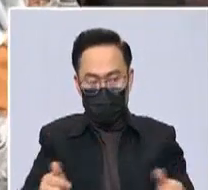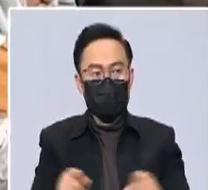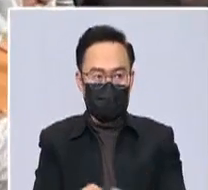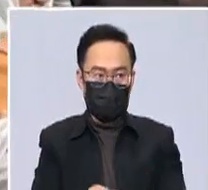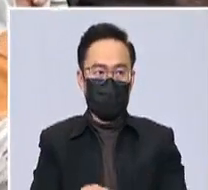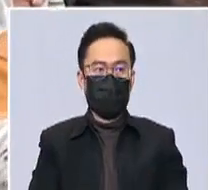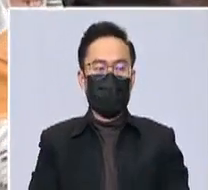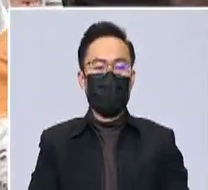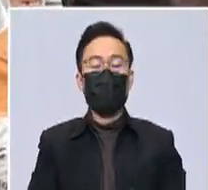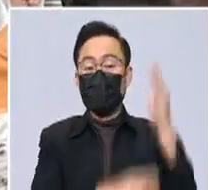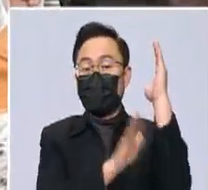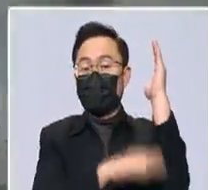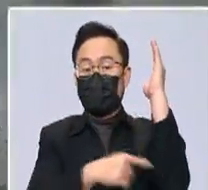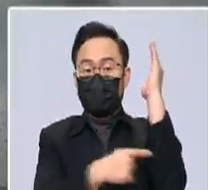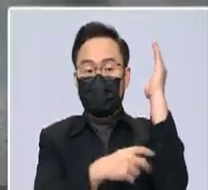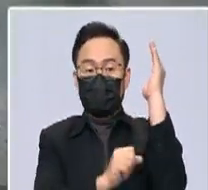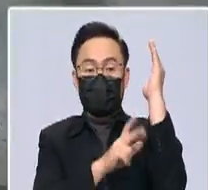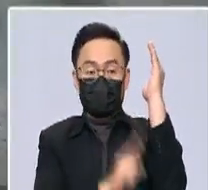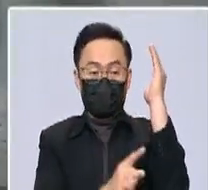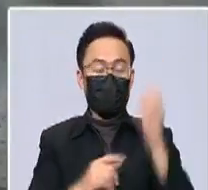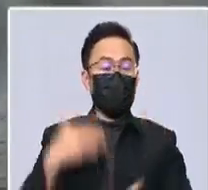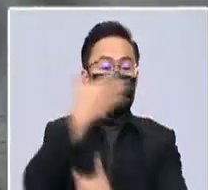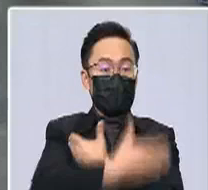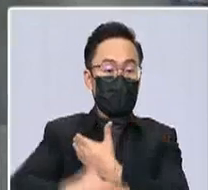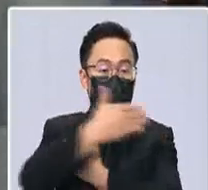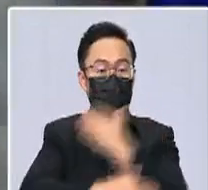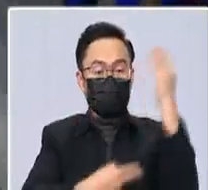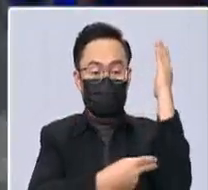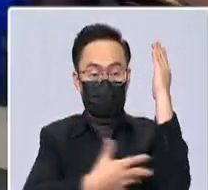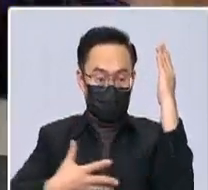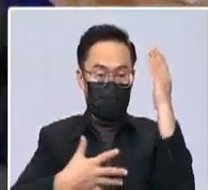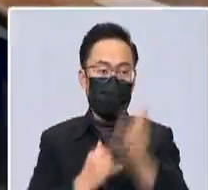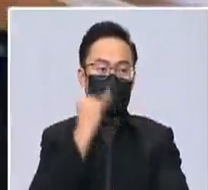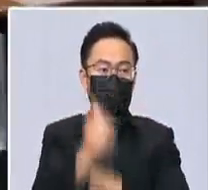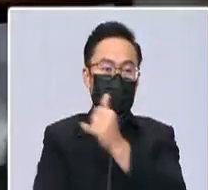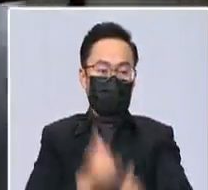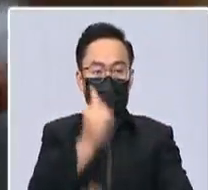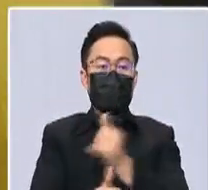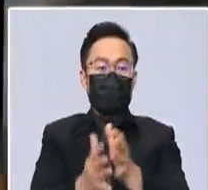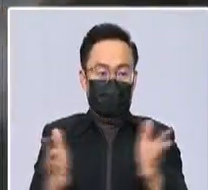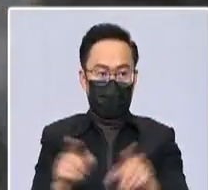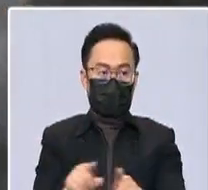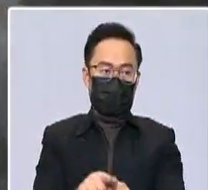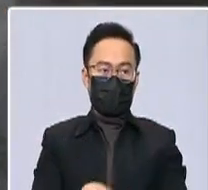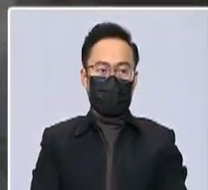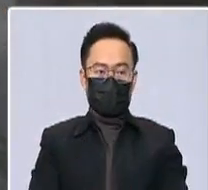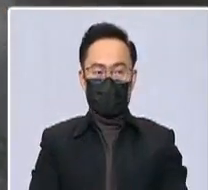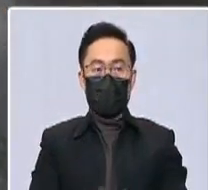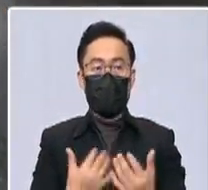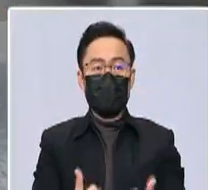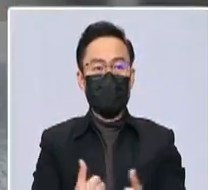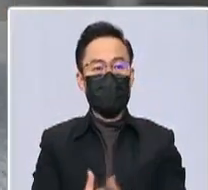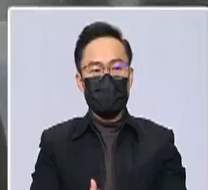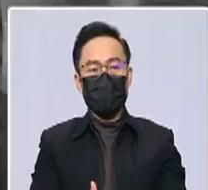ส่วนที่จังหวัดสงขลานะคะสงขลามีสถานีรถไฟชุมทางหาดใหญ่ยังคงคึกคักอยู่ค่ะนี่แหละค่ะคุณธีรวัตรคือหลายคนเข